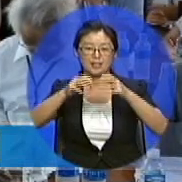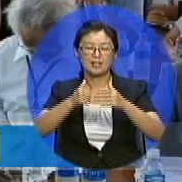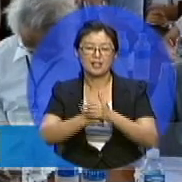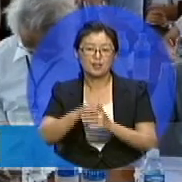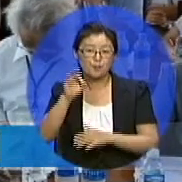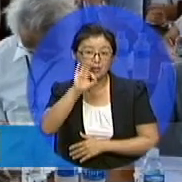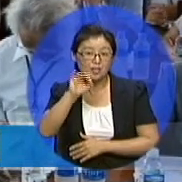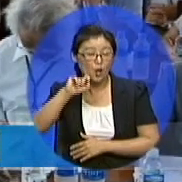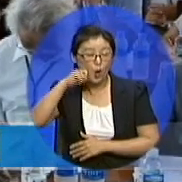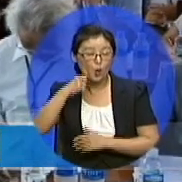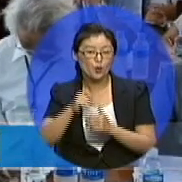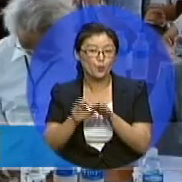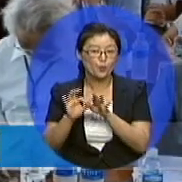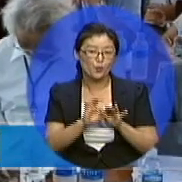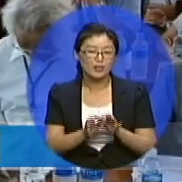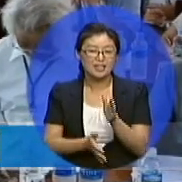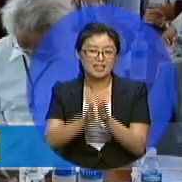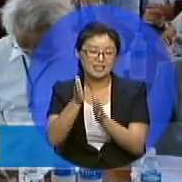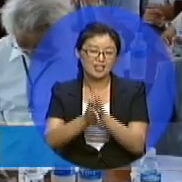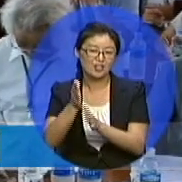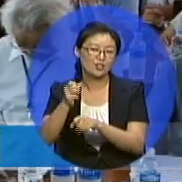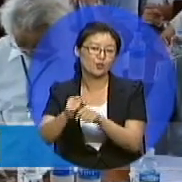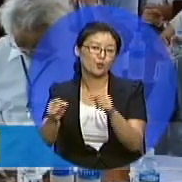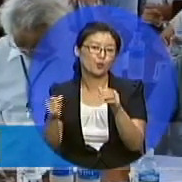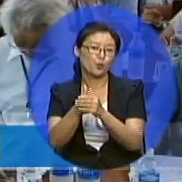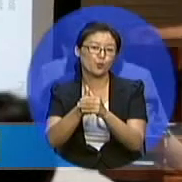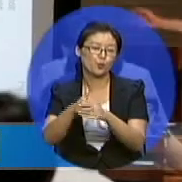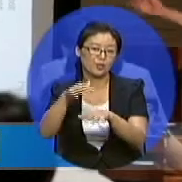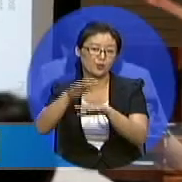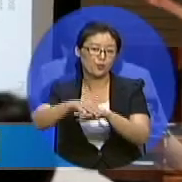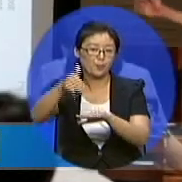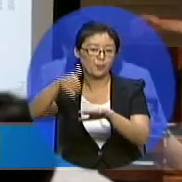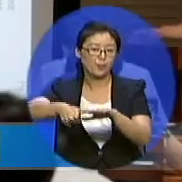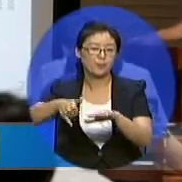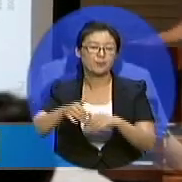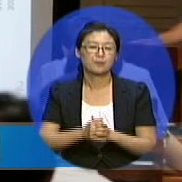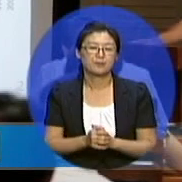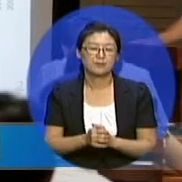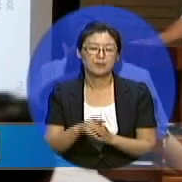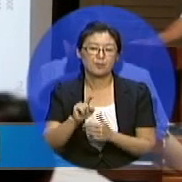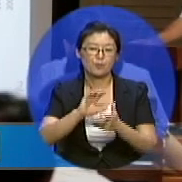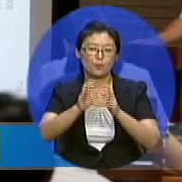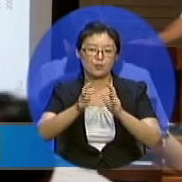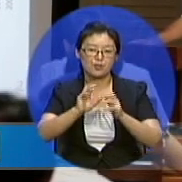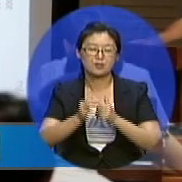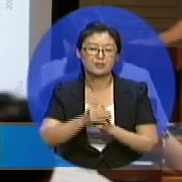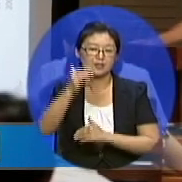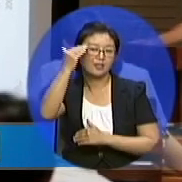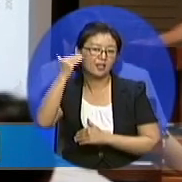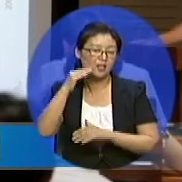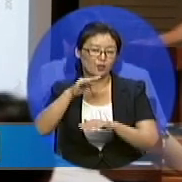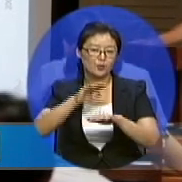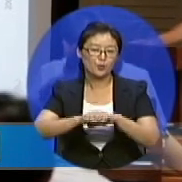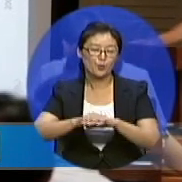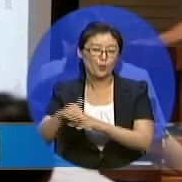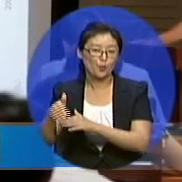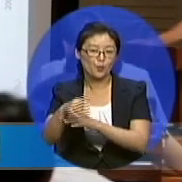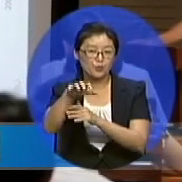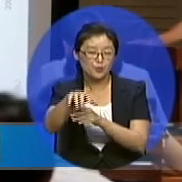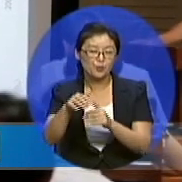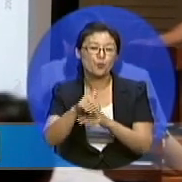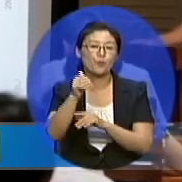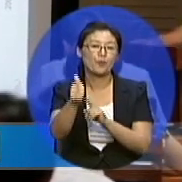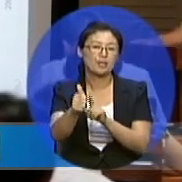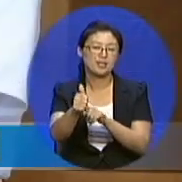어려운 관계 시설을 갖춘 독특한 농법이 적용되고 있습니다. 이번 워크숍에는 한국농어촌유산학회 윤원근